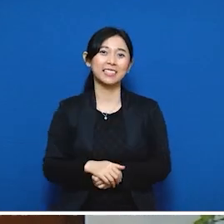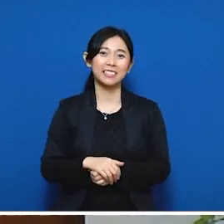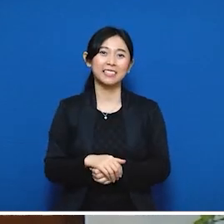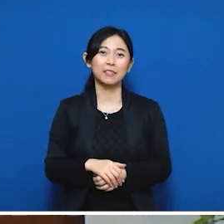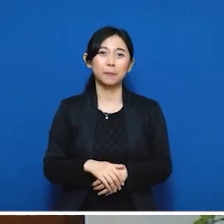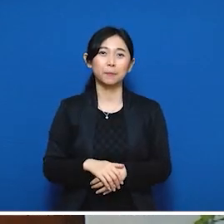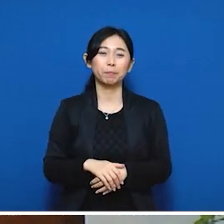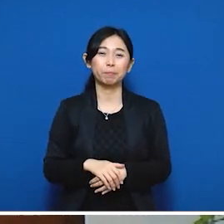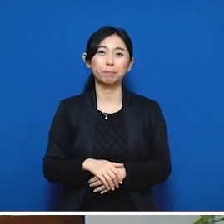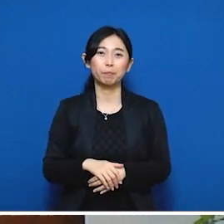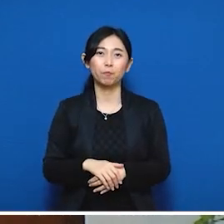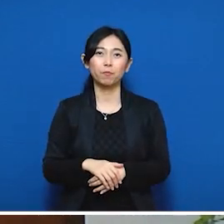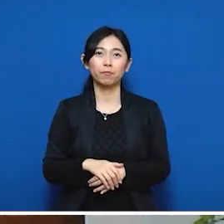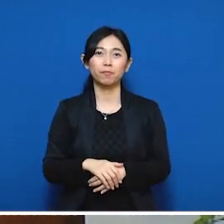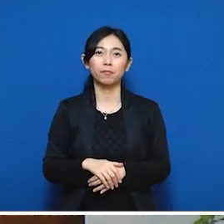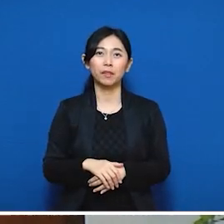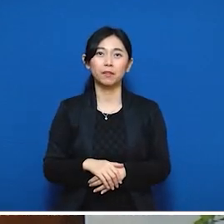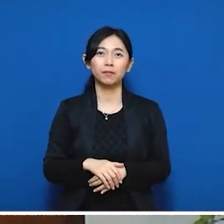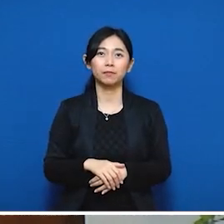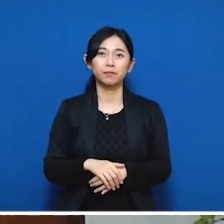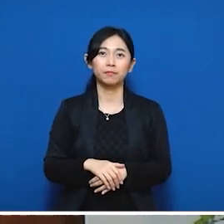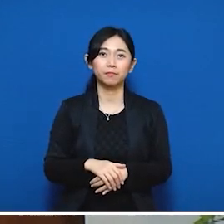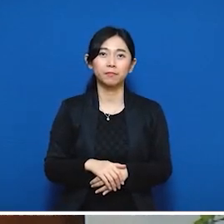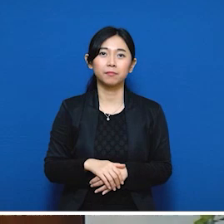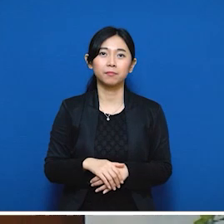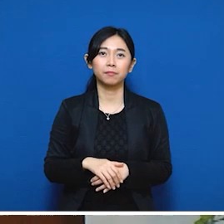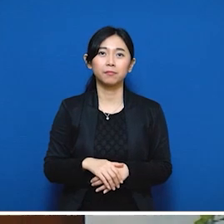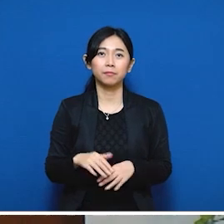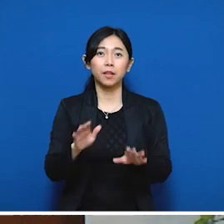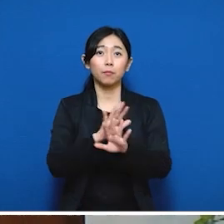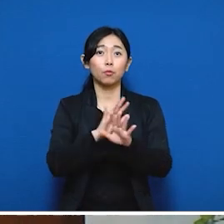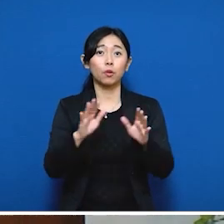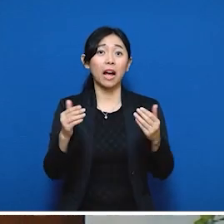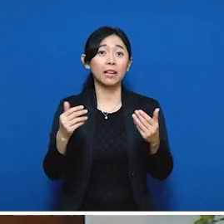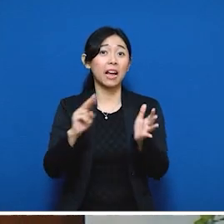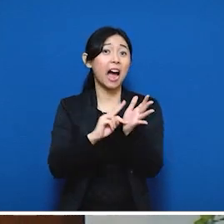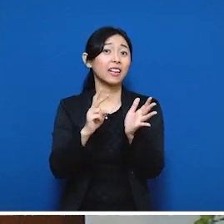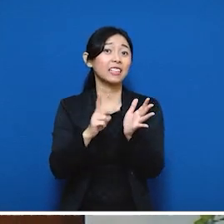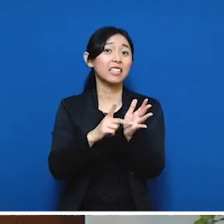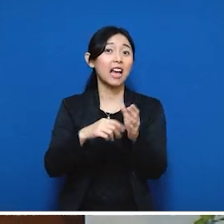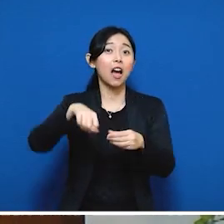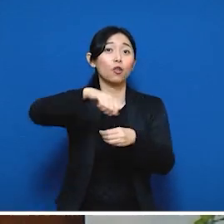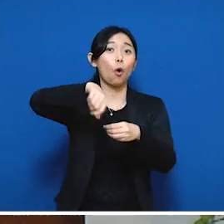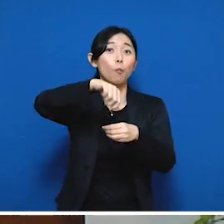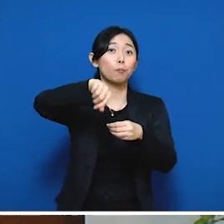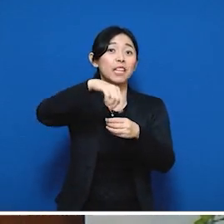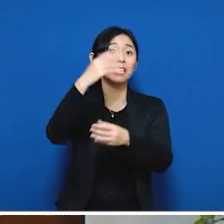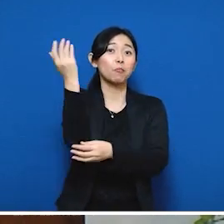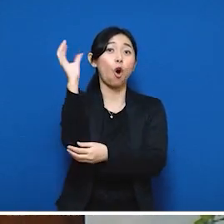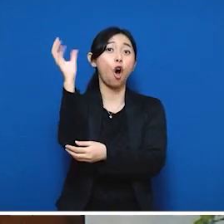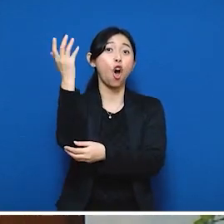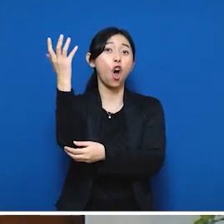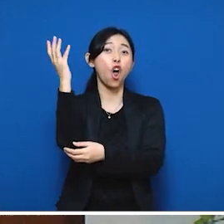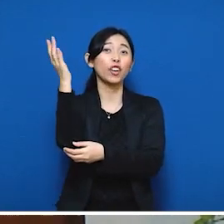berarti kopi yang masih ada di pohon atau butir-butir kopi